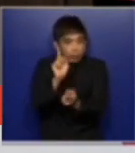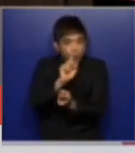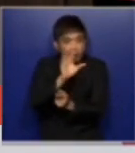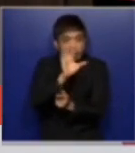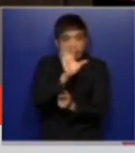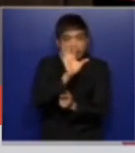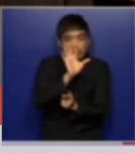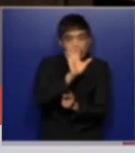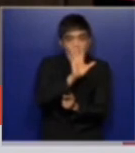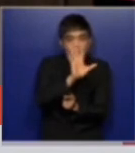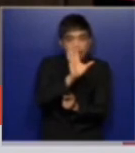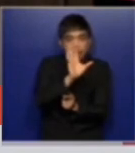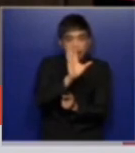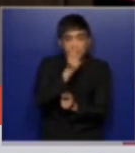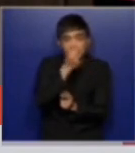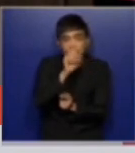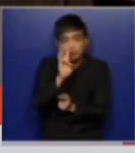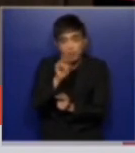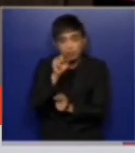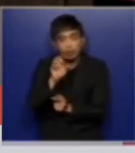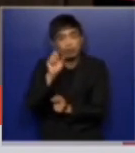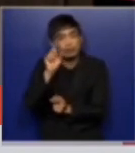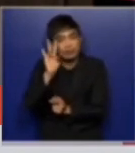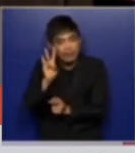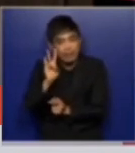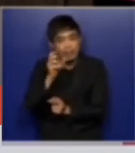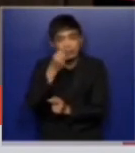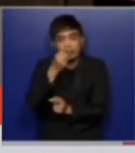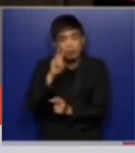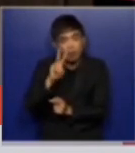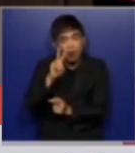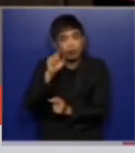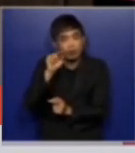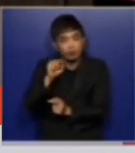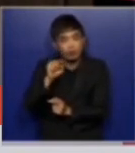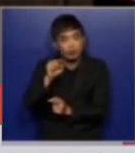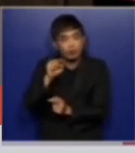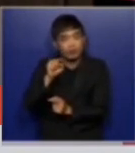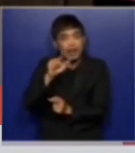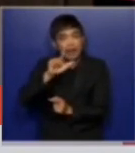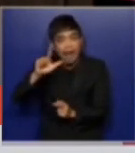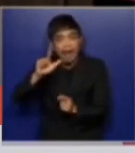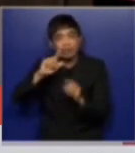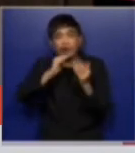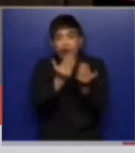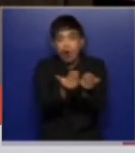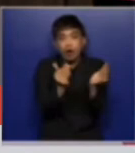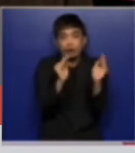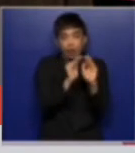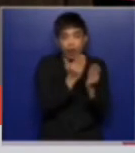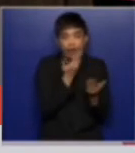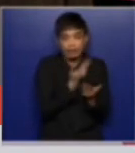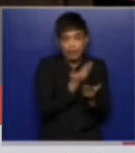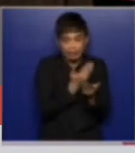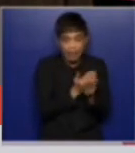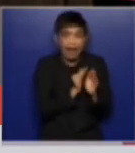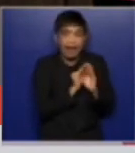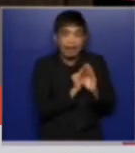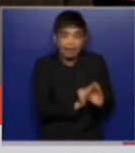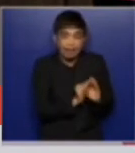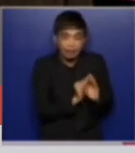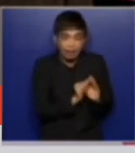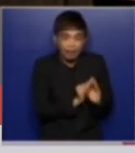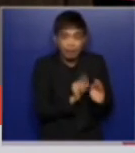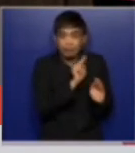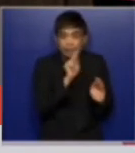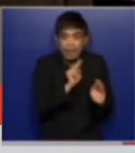59.2% หรือ 17.7 หรือ 12.7 ล้านครัวเรือนมีเงินสำรองเพื่อจะใช้จ่ายน้อยกว่า